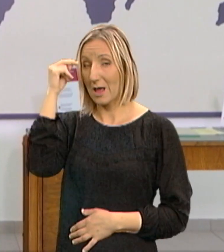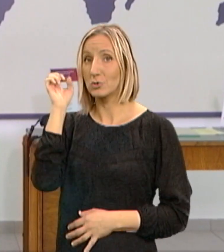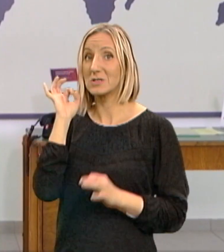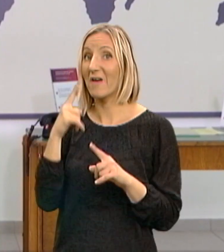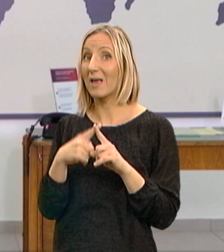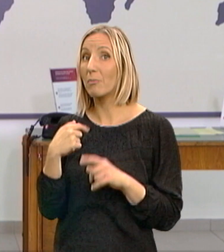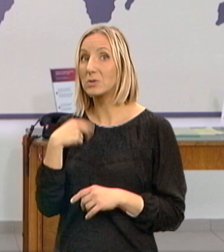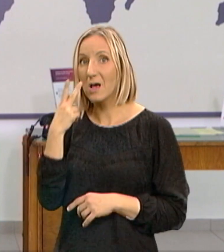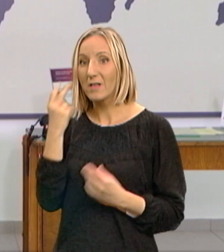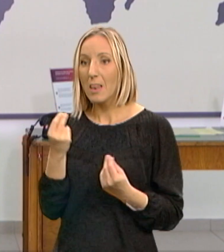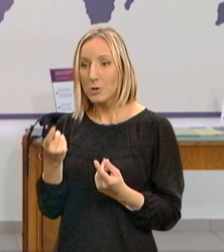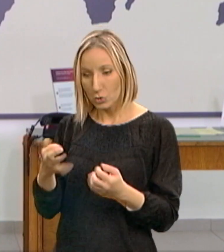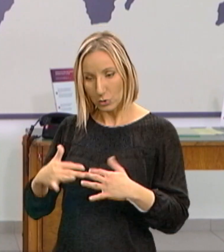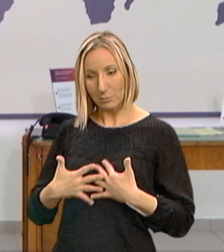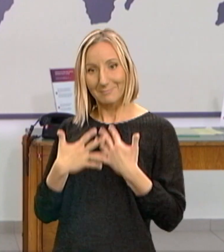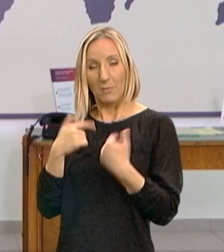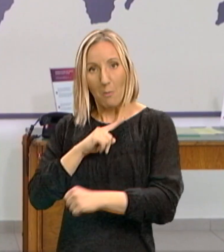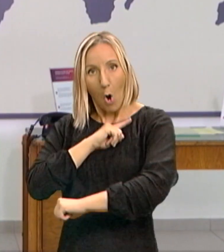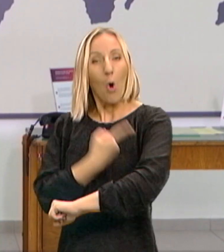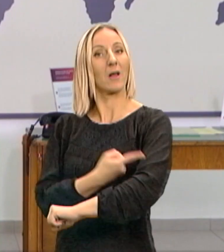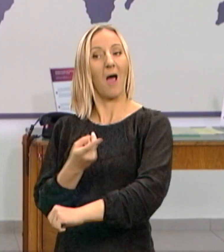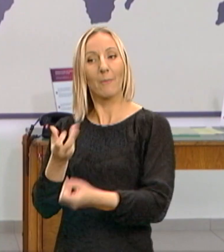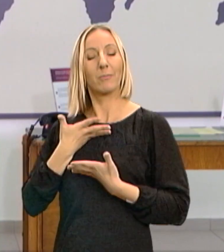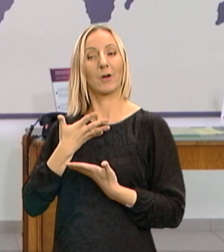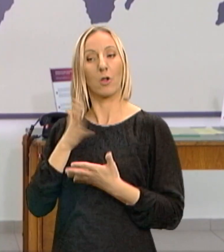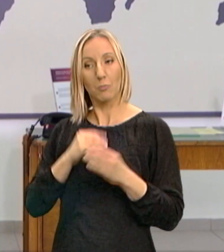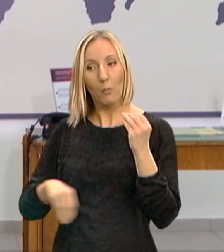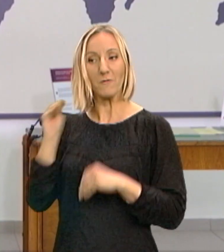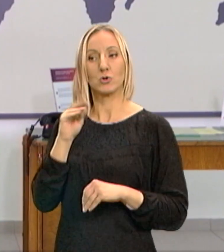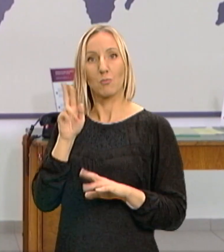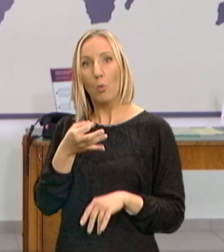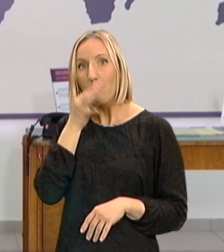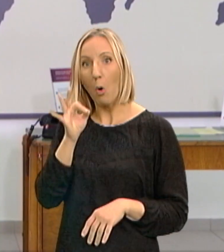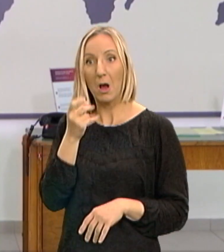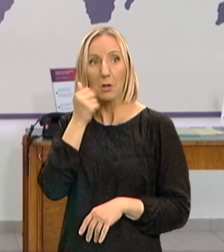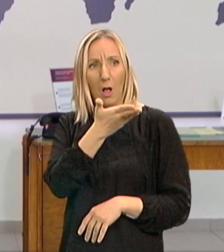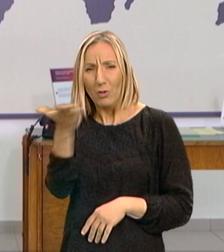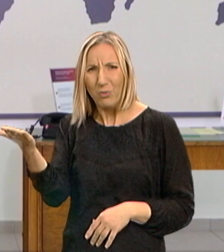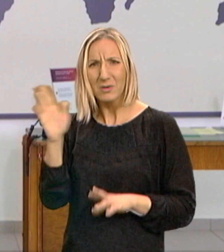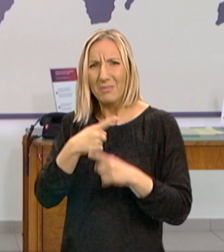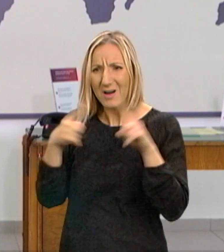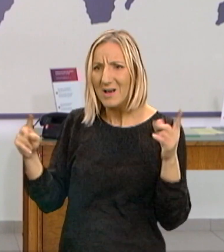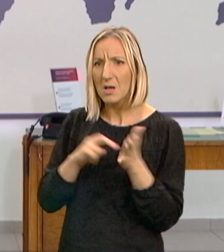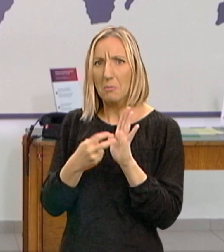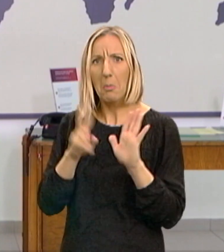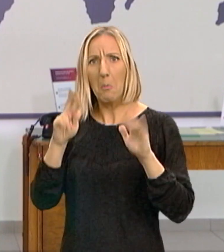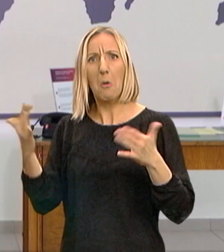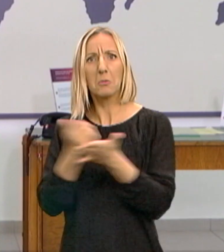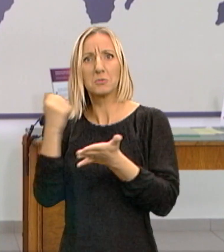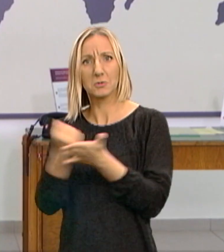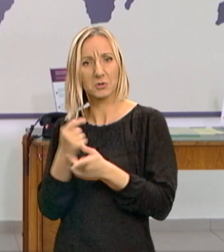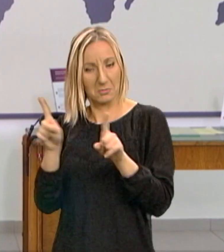videla nešto što me ohrabrilo da mogu više, mogu bolje kada ljudi sa raznim problemima mogu da urade razne